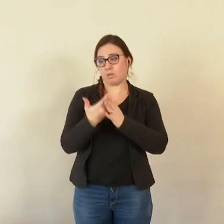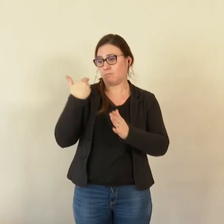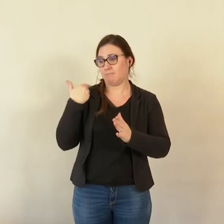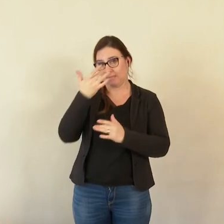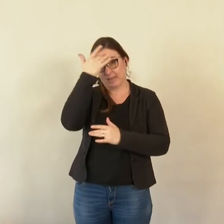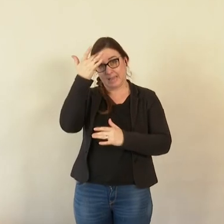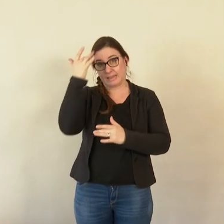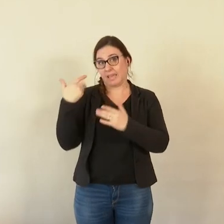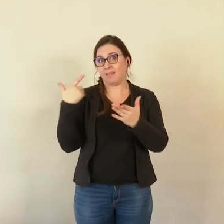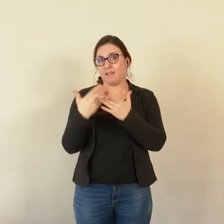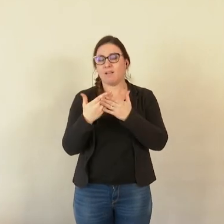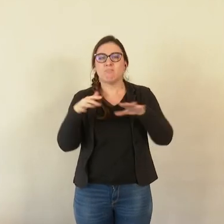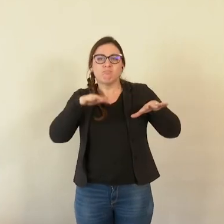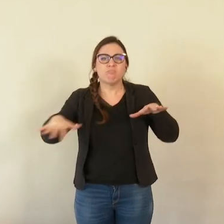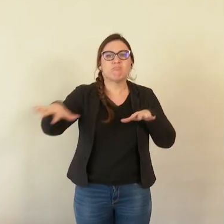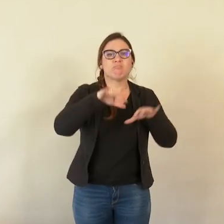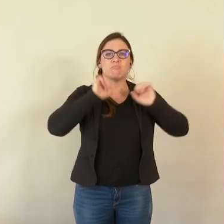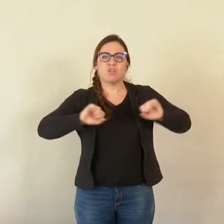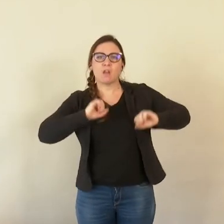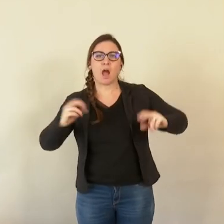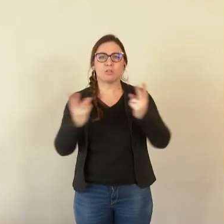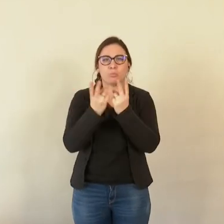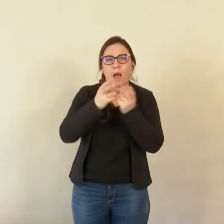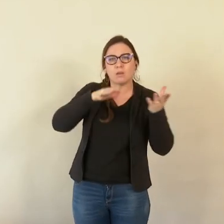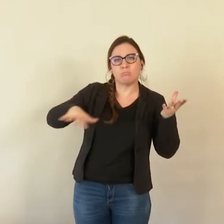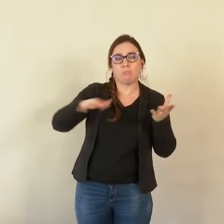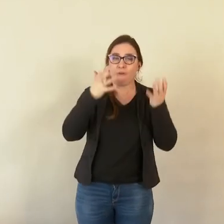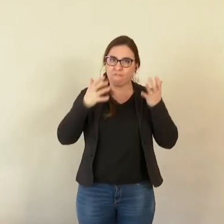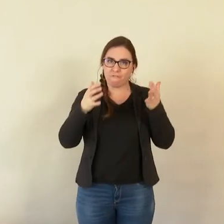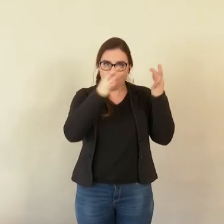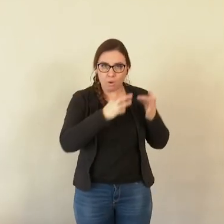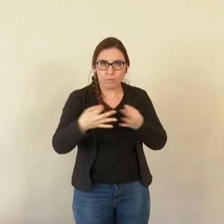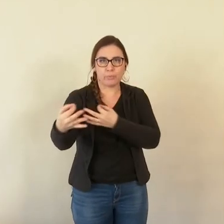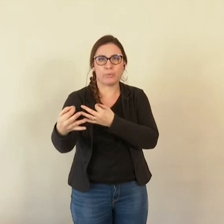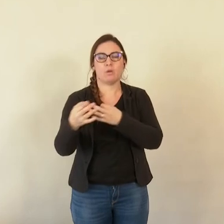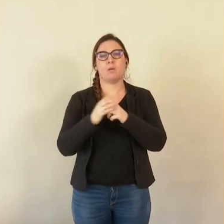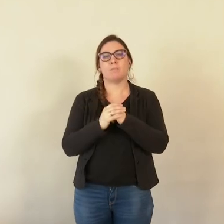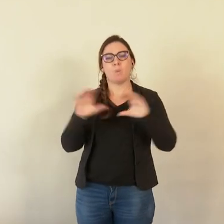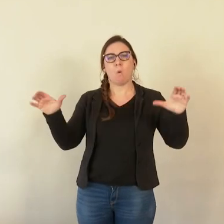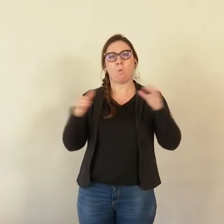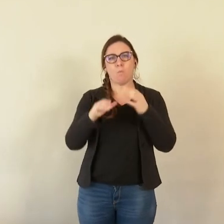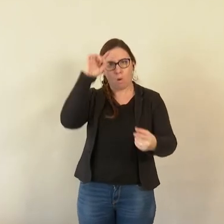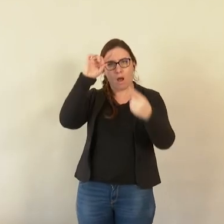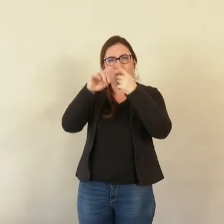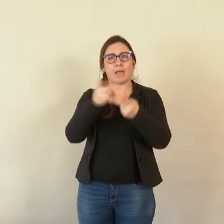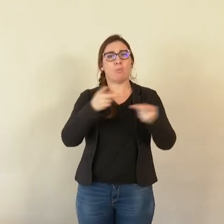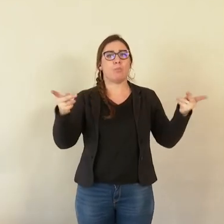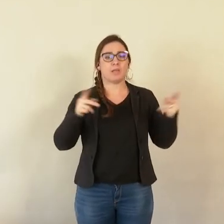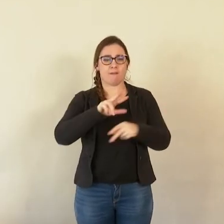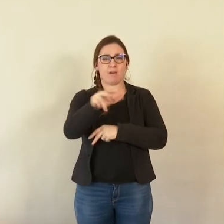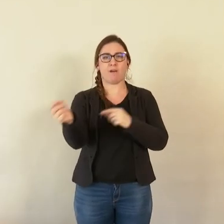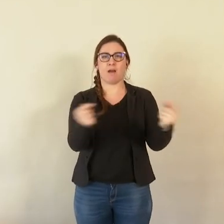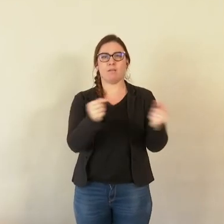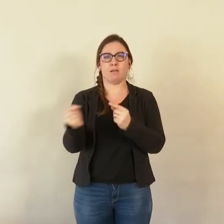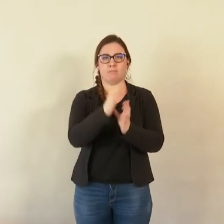dans les espaces verts à proximité certains gymnases et que nous souhaitons péréniser à travers un groupement d'intérêt public qui sera soumis au débat du conseil